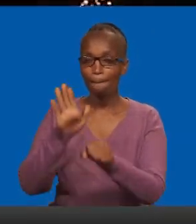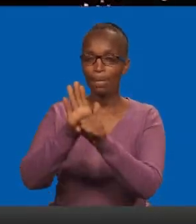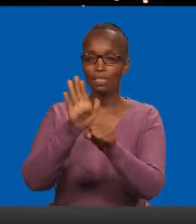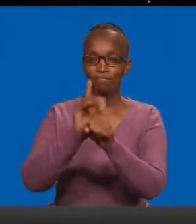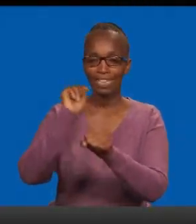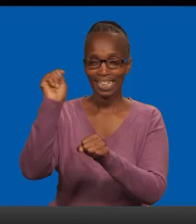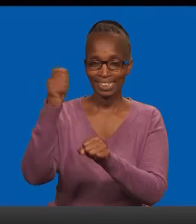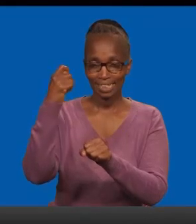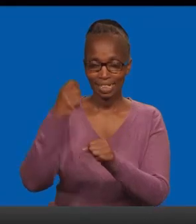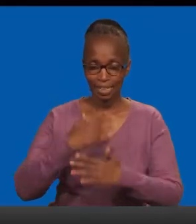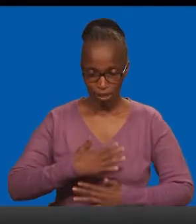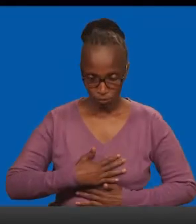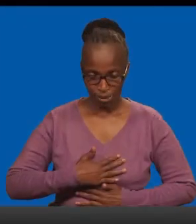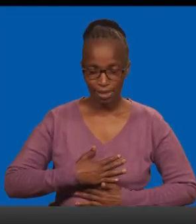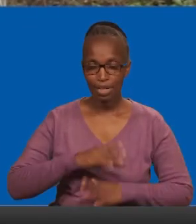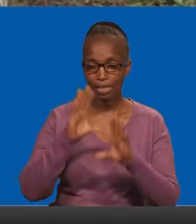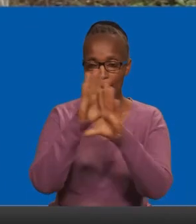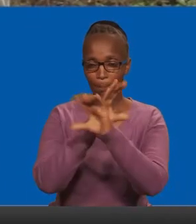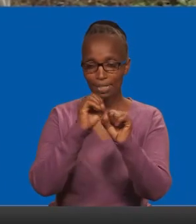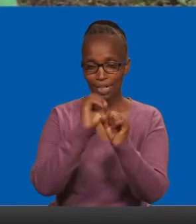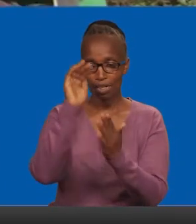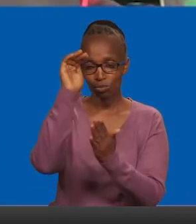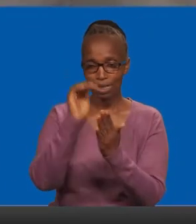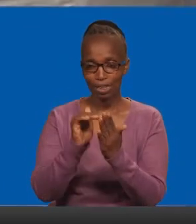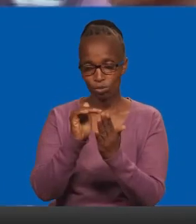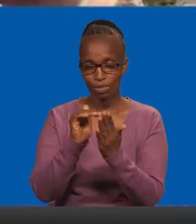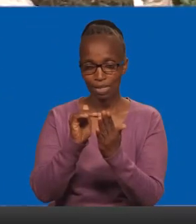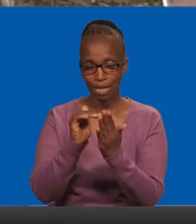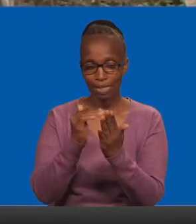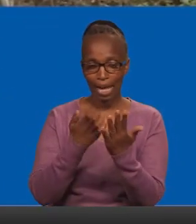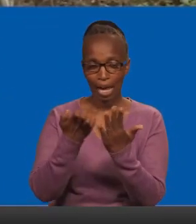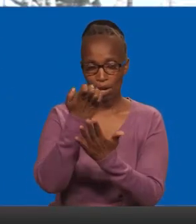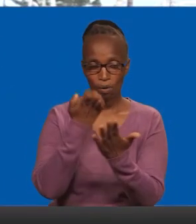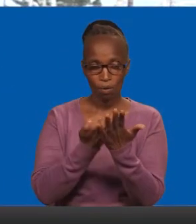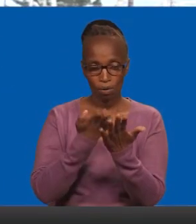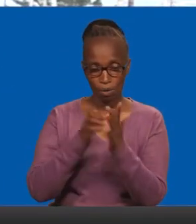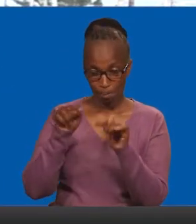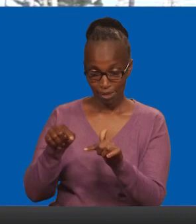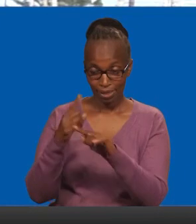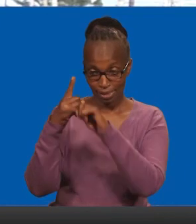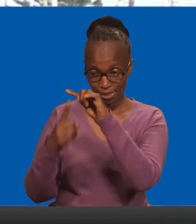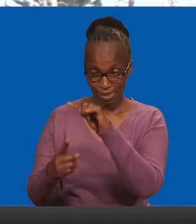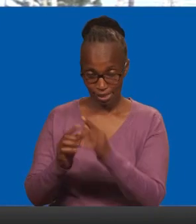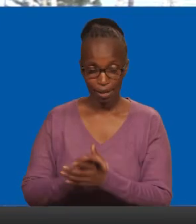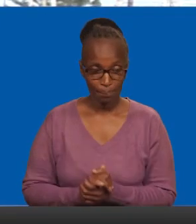Hapa baadhi ya Wakenya wakimtaka Rais William Ruto kushukisha gharama ya maisha mwaka huu.